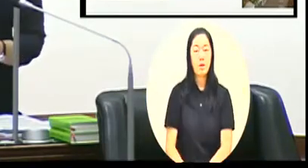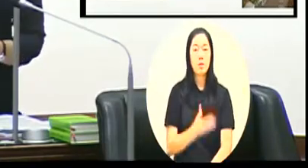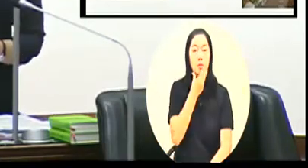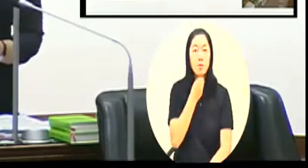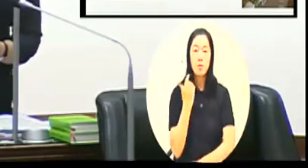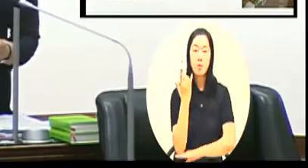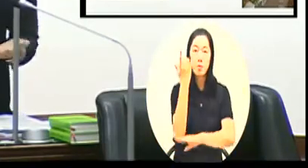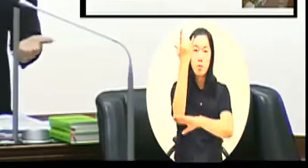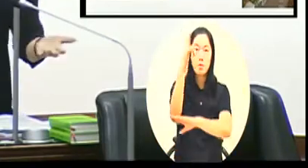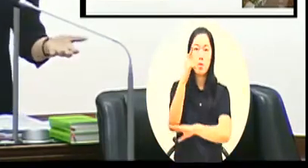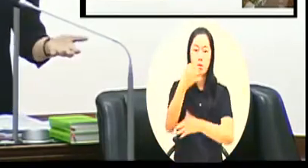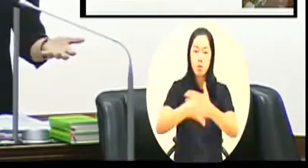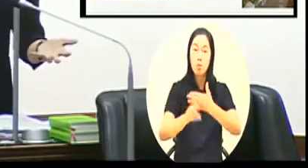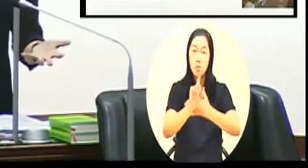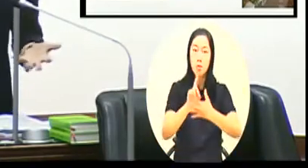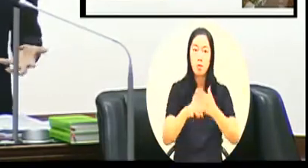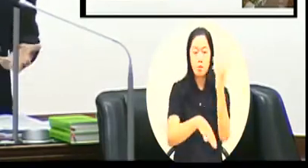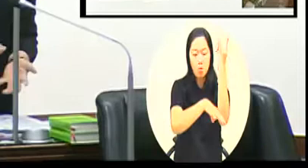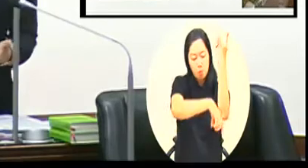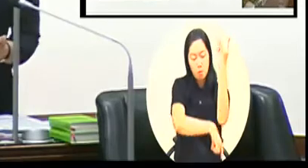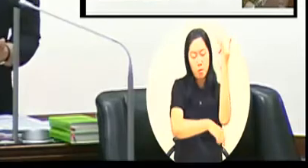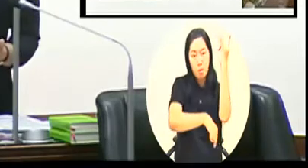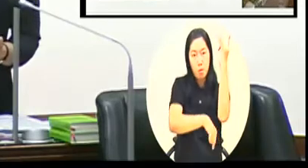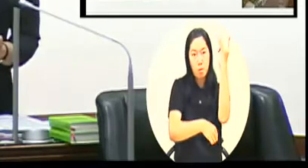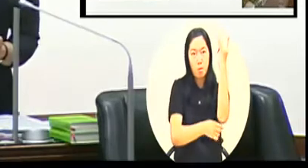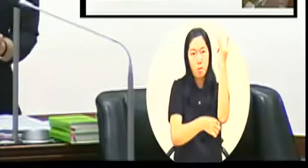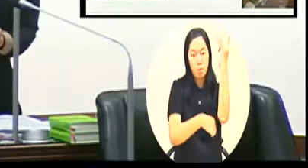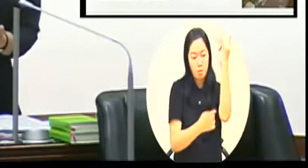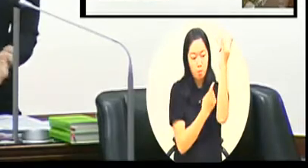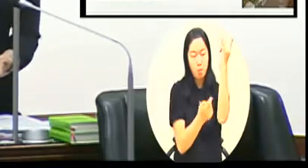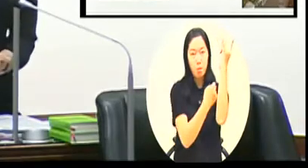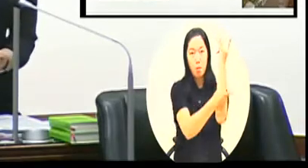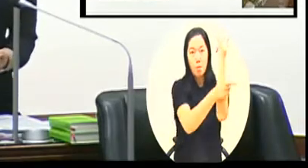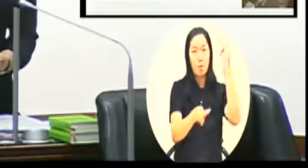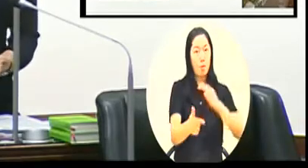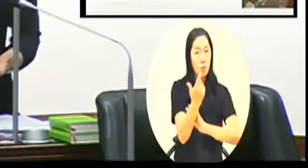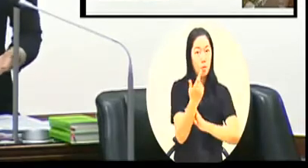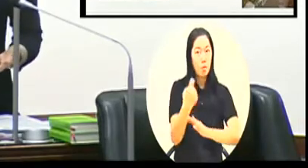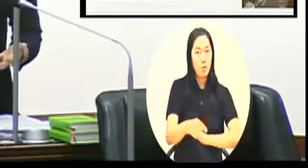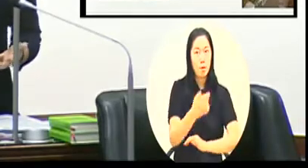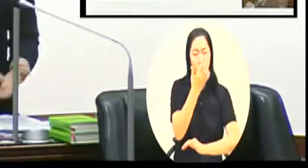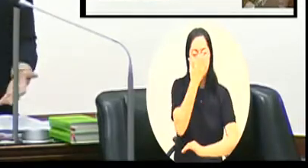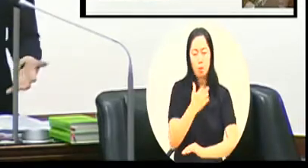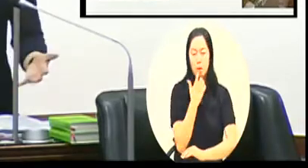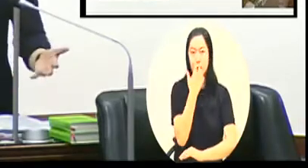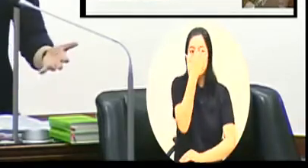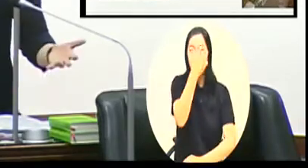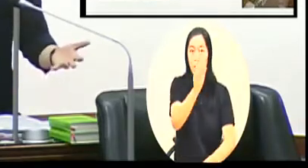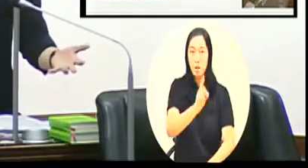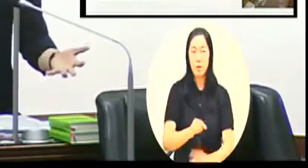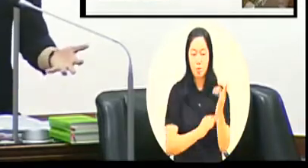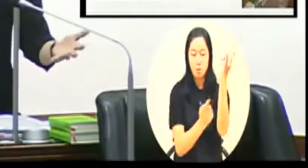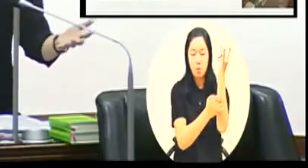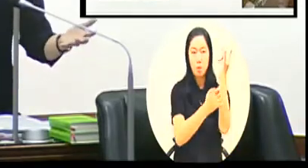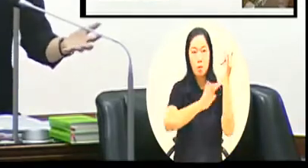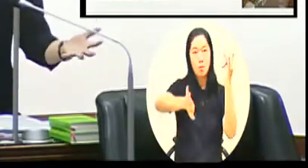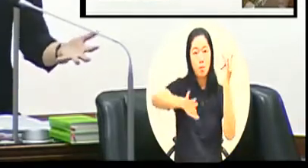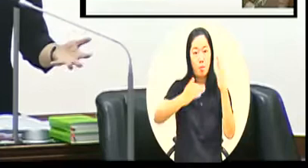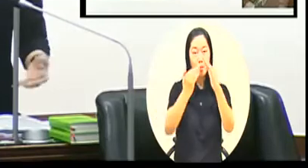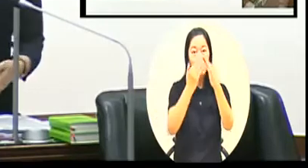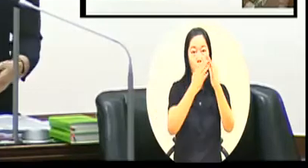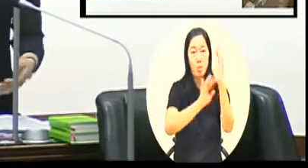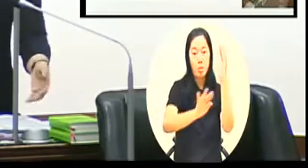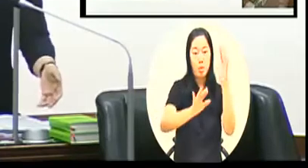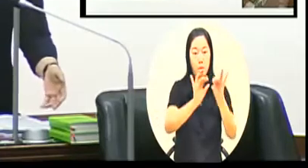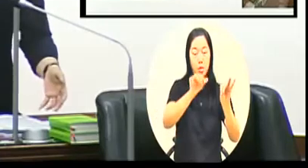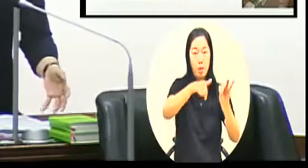就是浅根，然后它的串根很快，然后最糟糕的是 一串就串到人家住家的一个地下室或